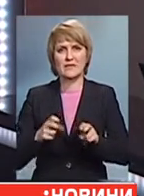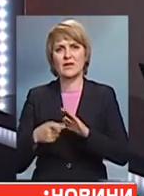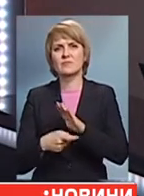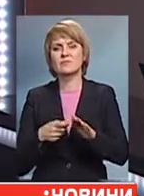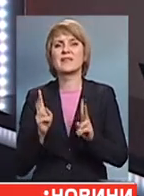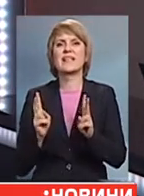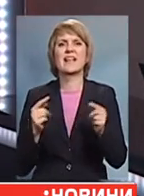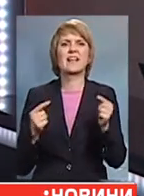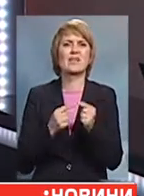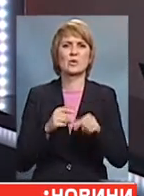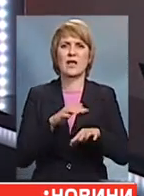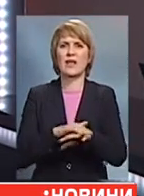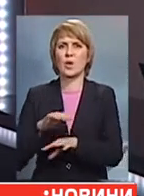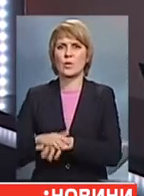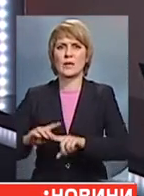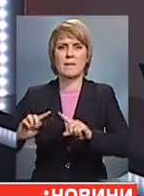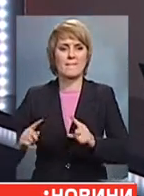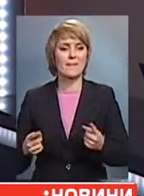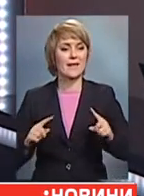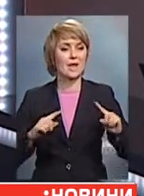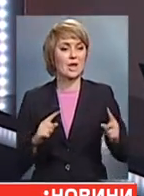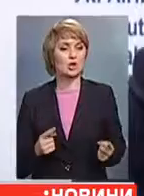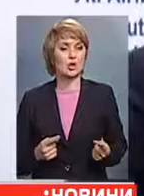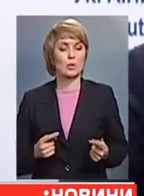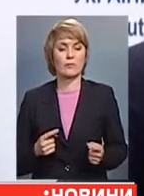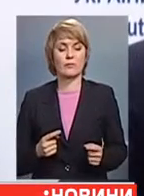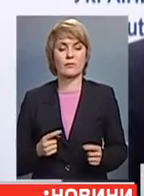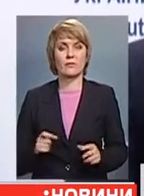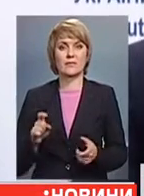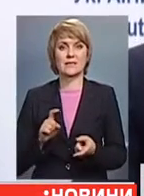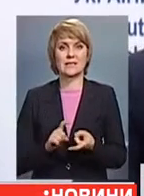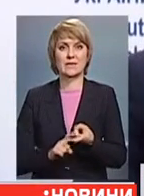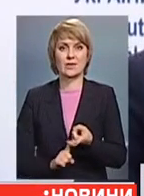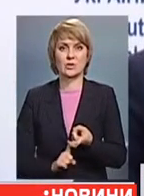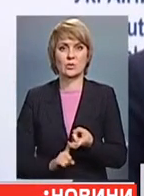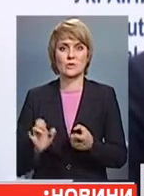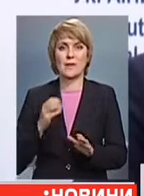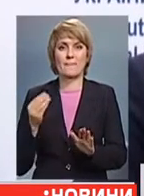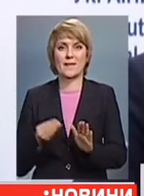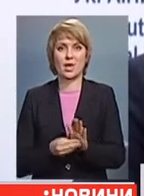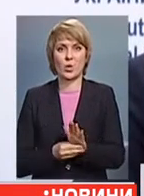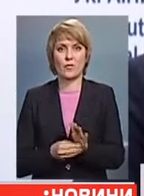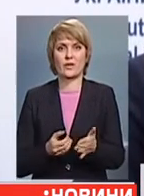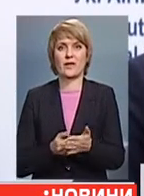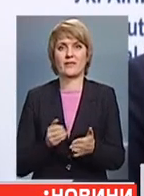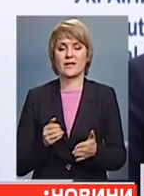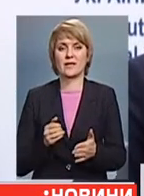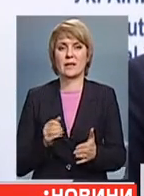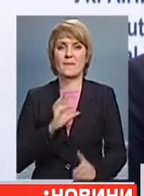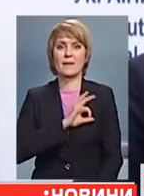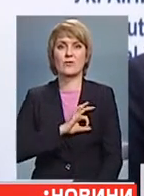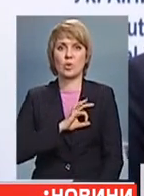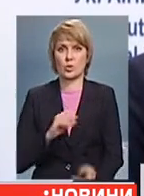дізнатися, які саме рахунки під арештом. У зв'язку із переховуванням від